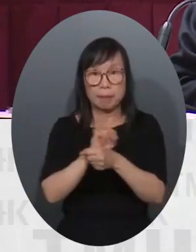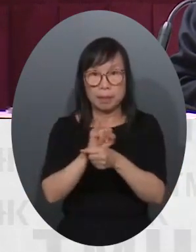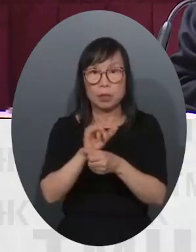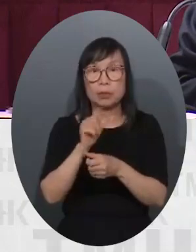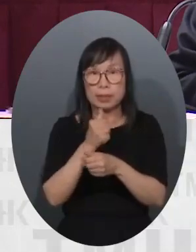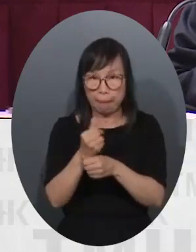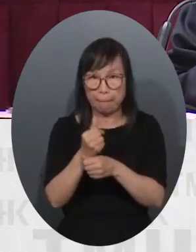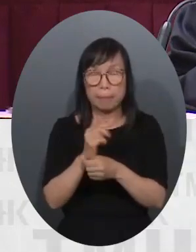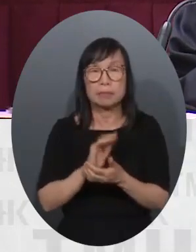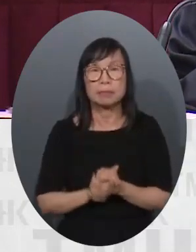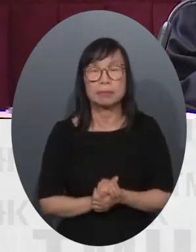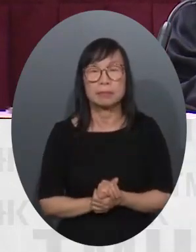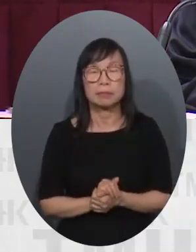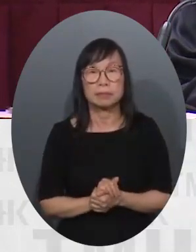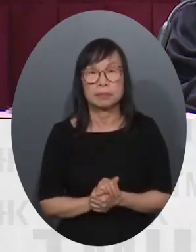間進行投票。